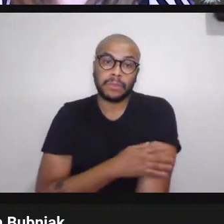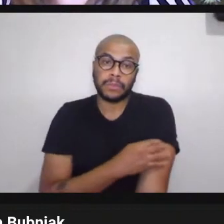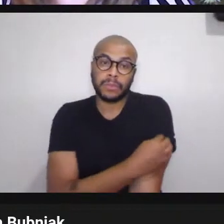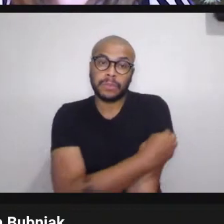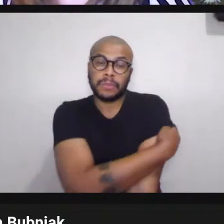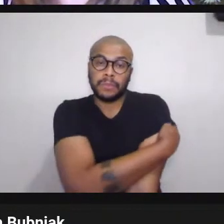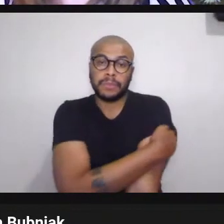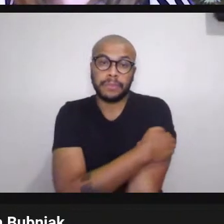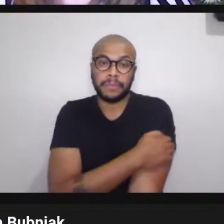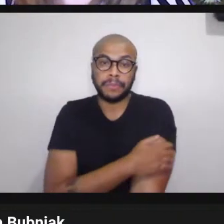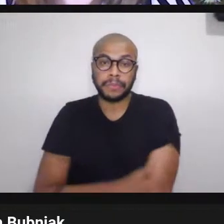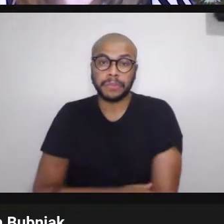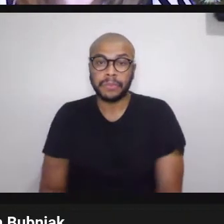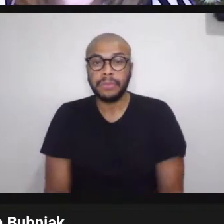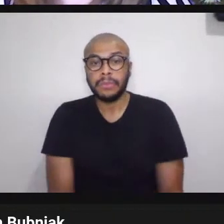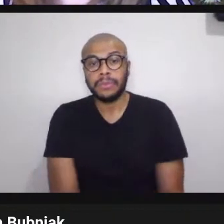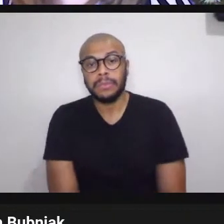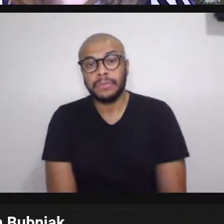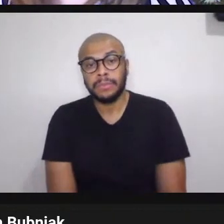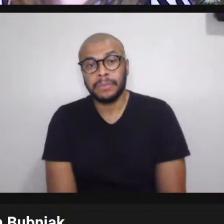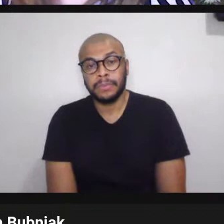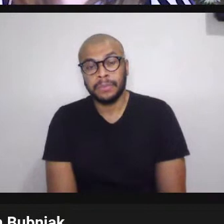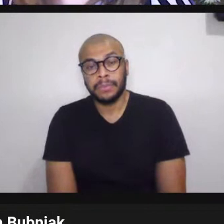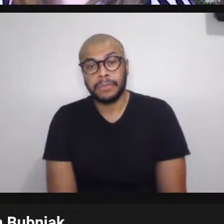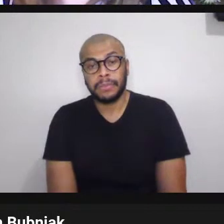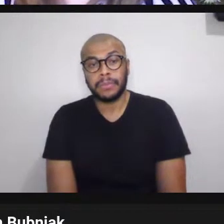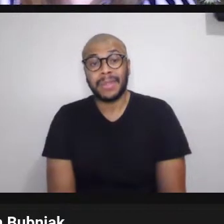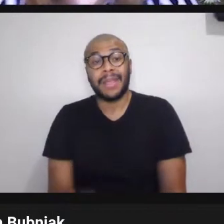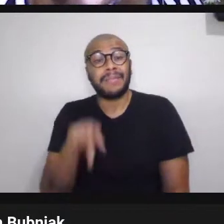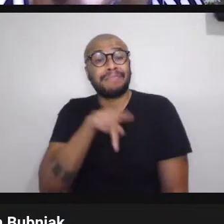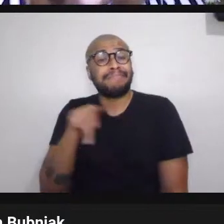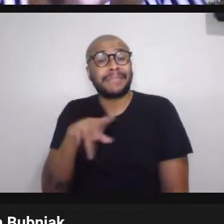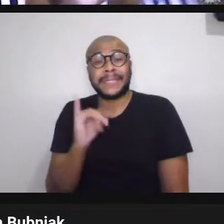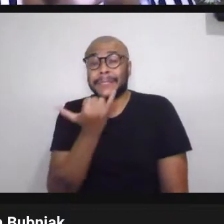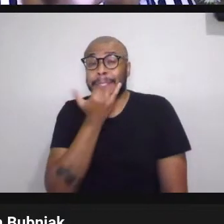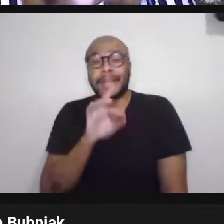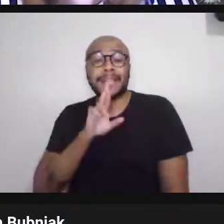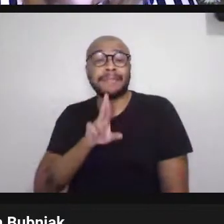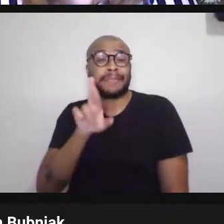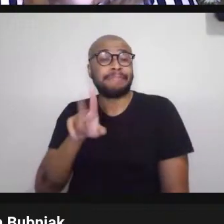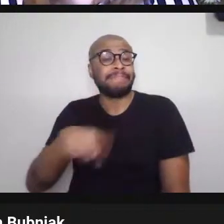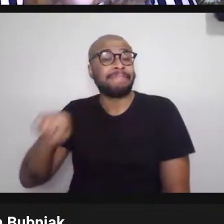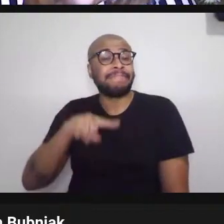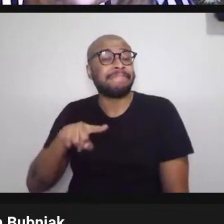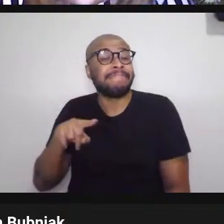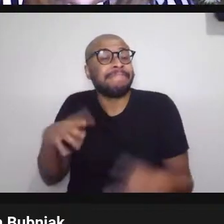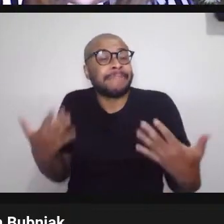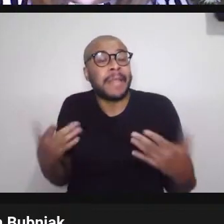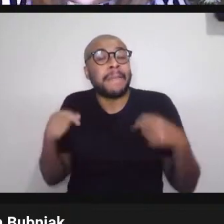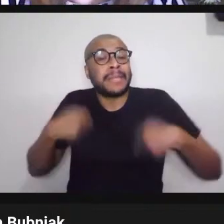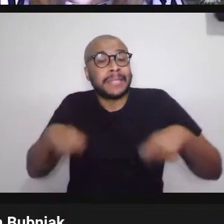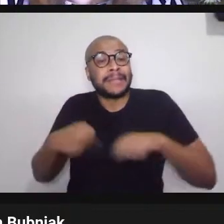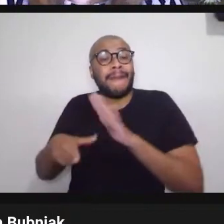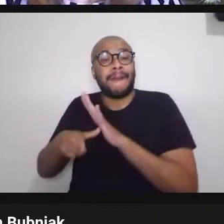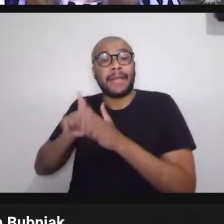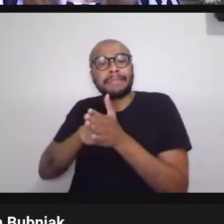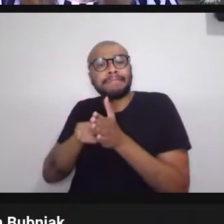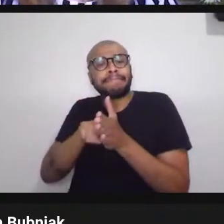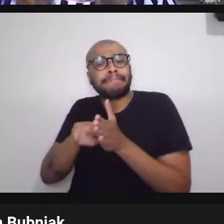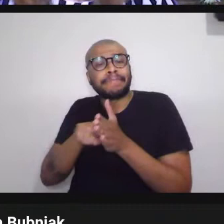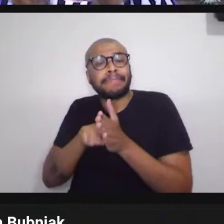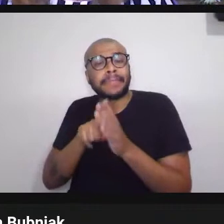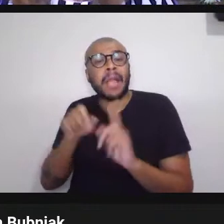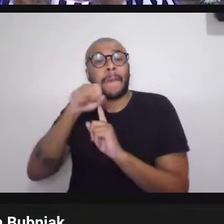w źródłach. A professora não consegue responder sem fazer uma pesquisa, sem ter acesso a uma